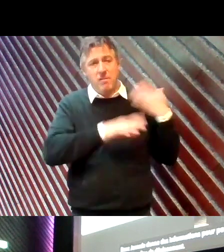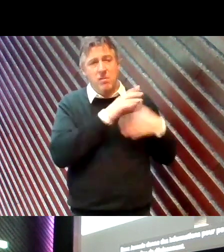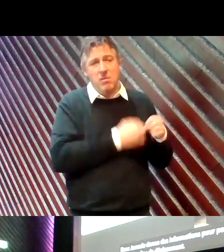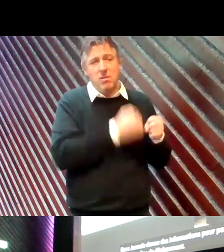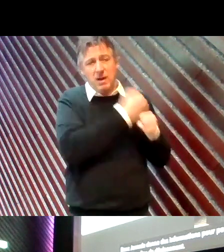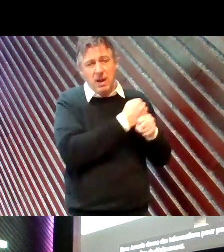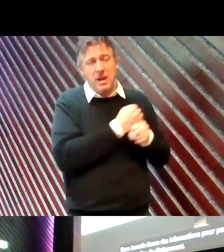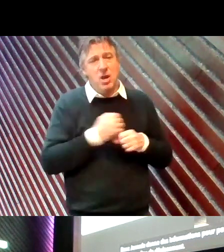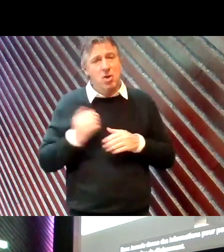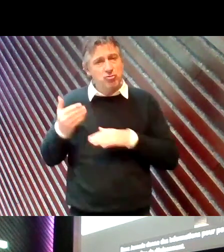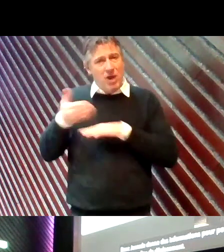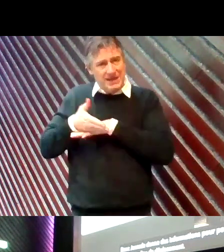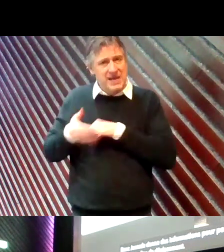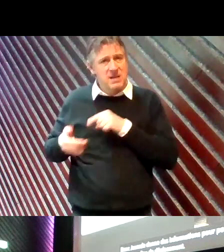pouvoir